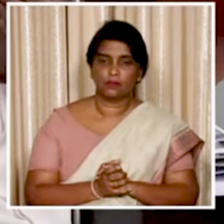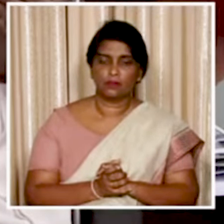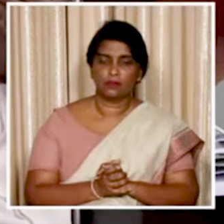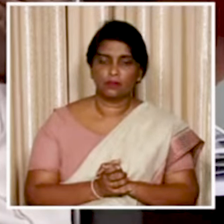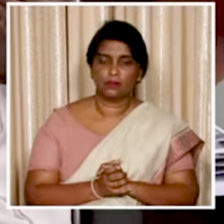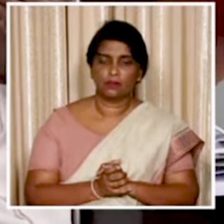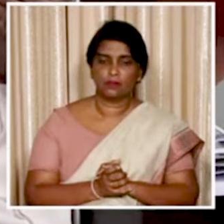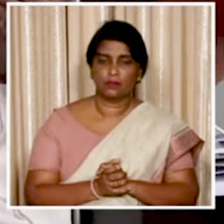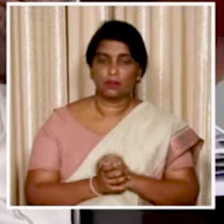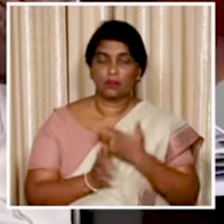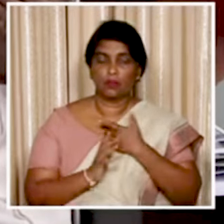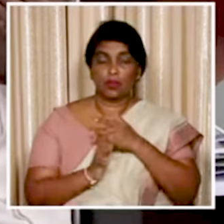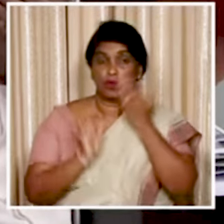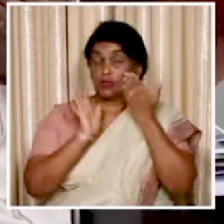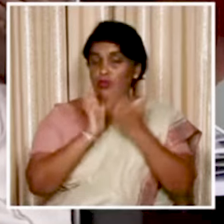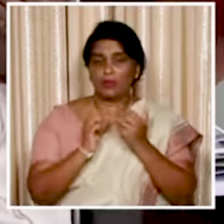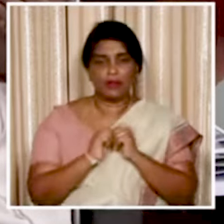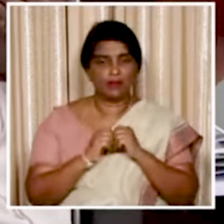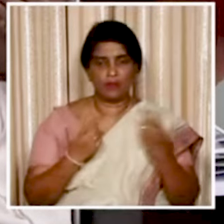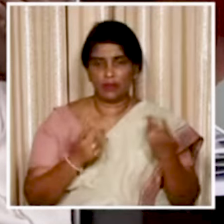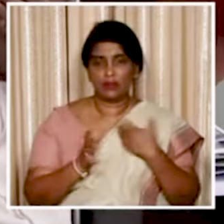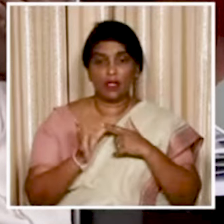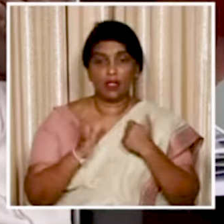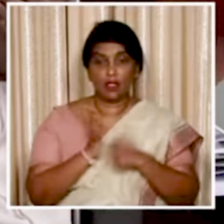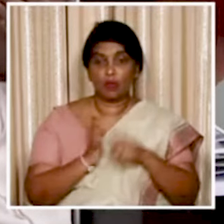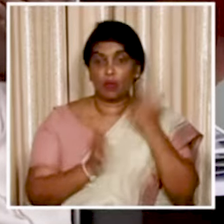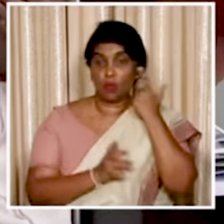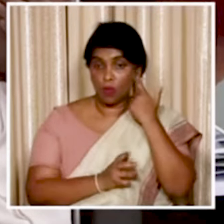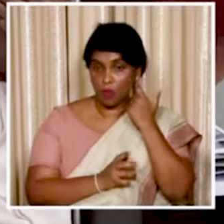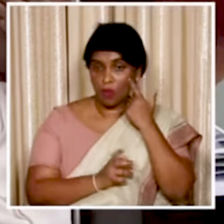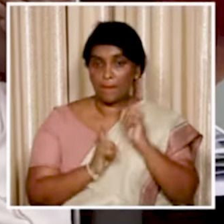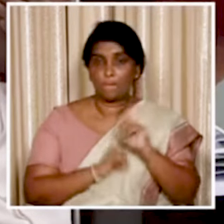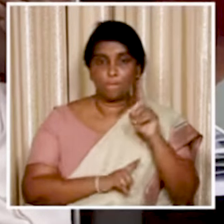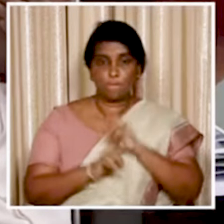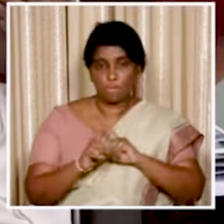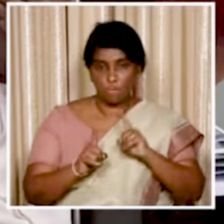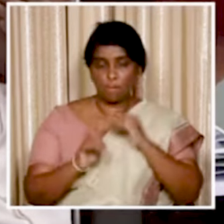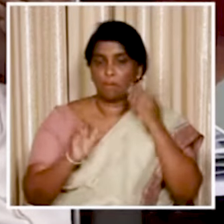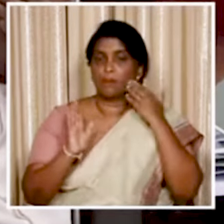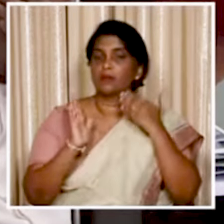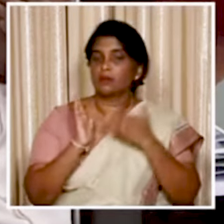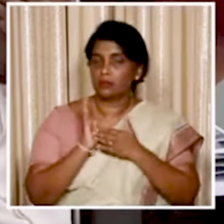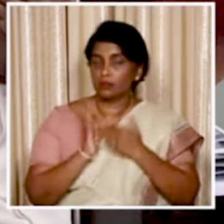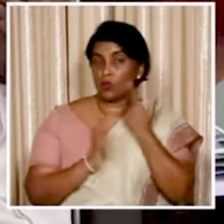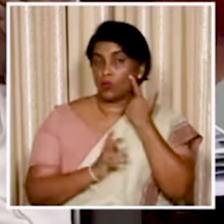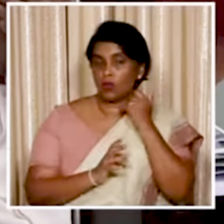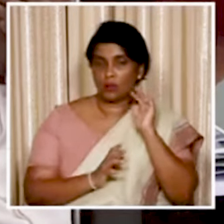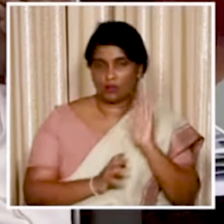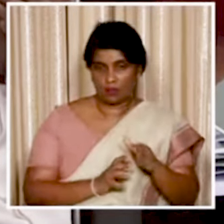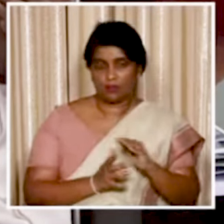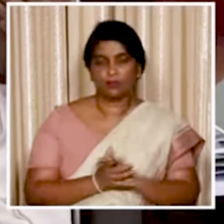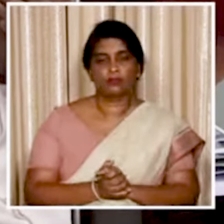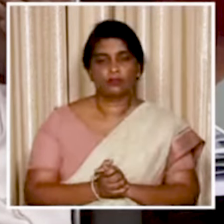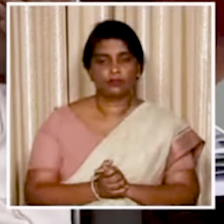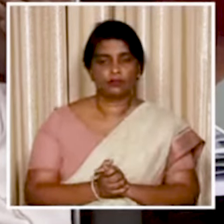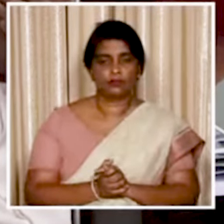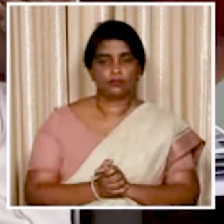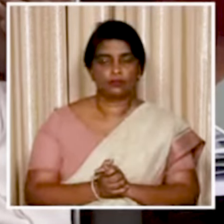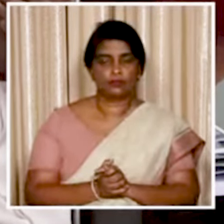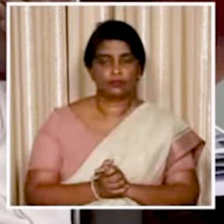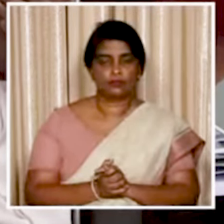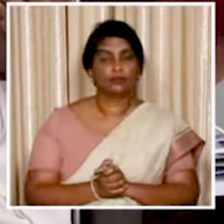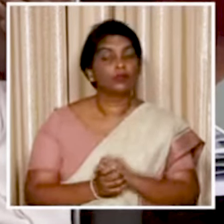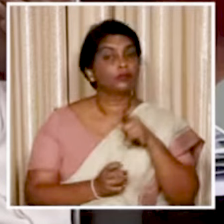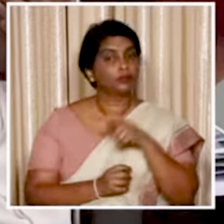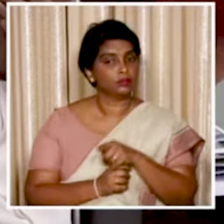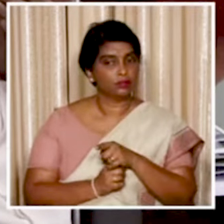ඔප්පු කරන්න දෙයක් නැහැ පළත් ගැන අවබෝධයක් තියෙන්න ඕන පාර්ලිමේන්තු විවාද ගැන අවබෝධයක් තියෙන්න ඕන විදේශකාරවරුන්ට